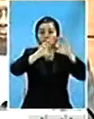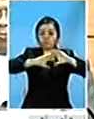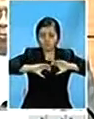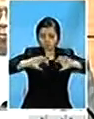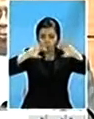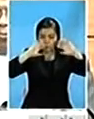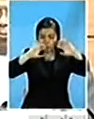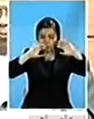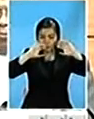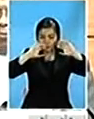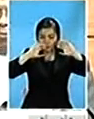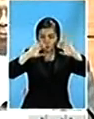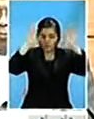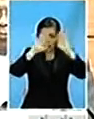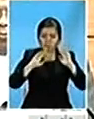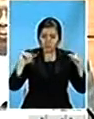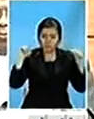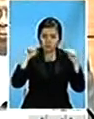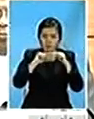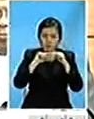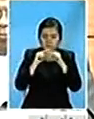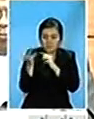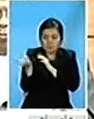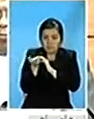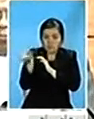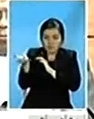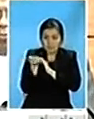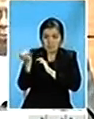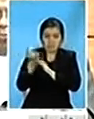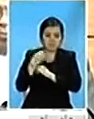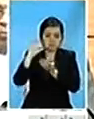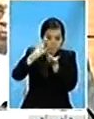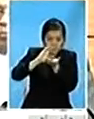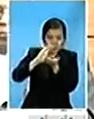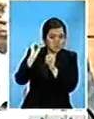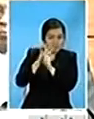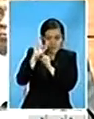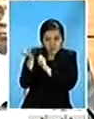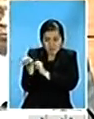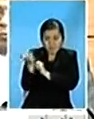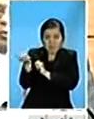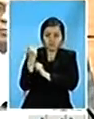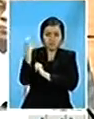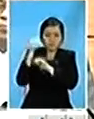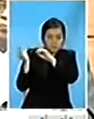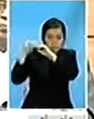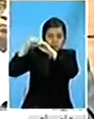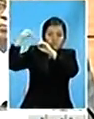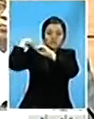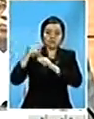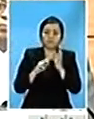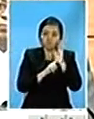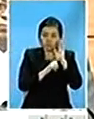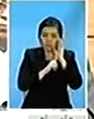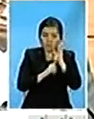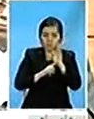ที่จะใช้เงินนอกงบประมาณมากขึ้นเรื่อยๆผมขอหยิบยกนะครับในส่วนของพรก.กู้เงิน 350,000 ล้าน